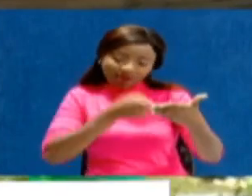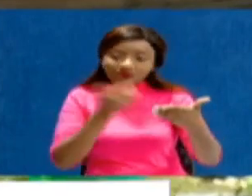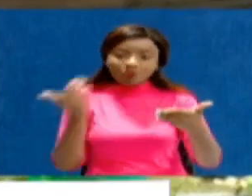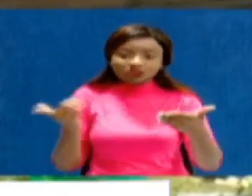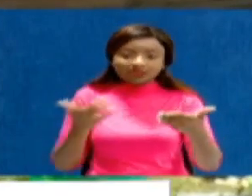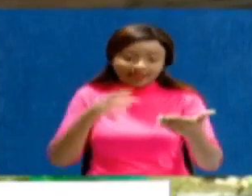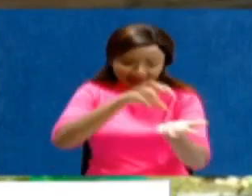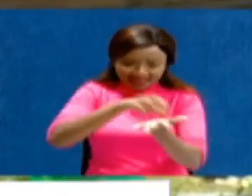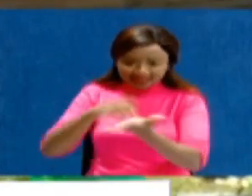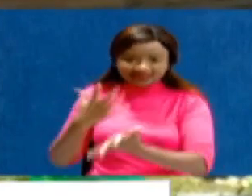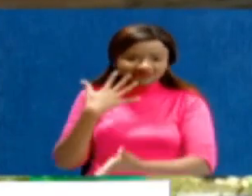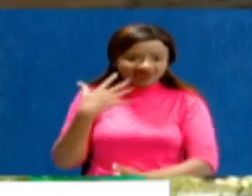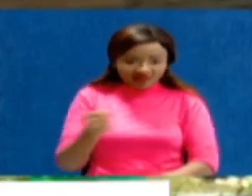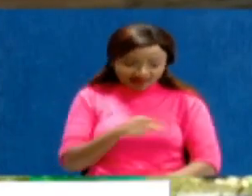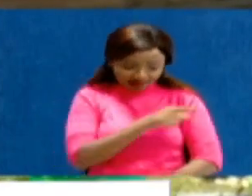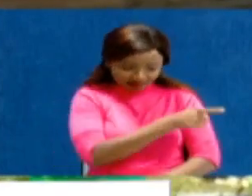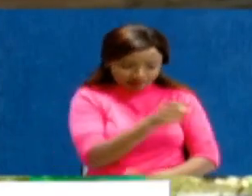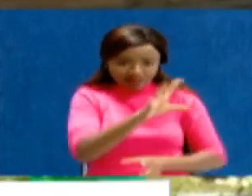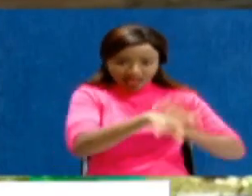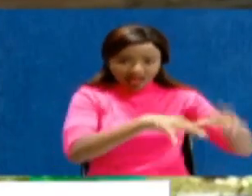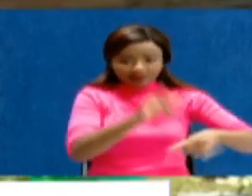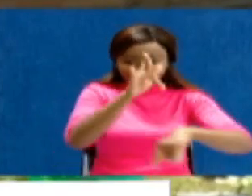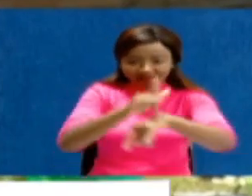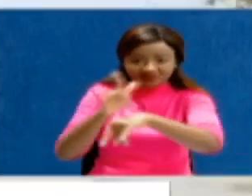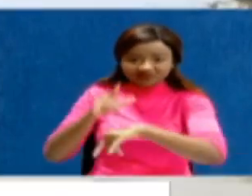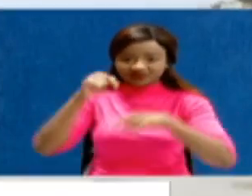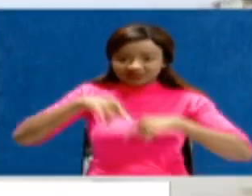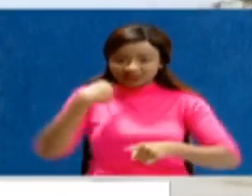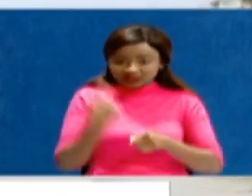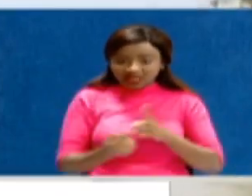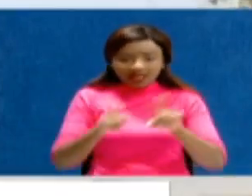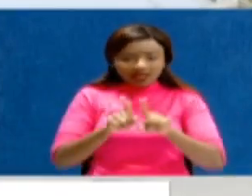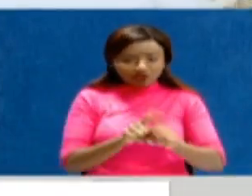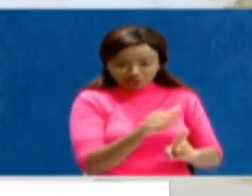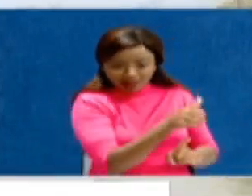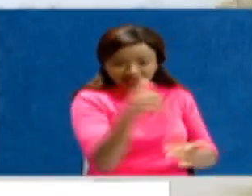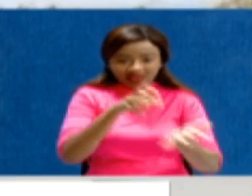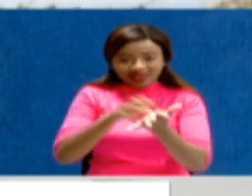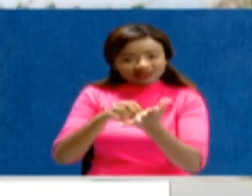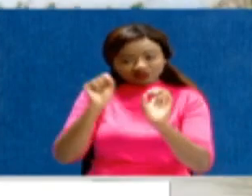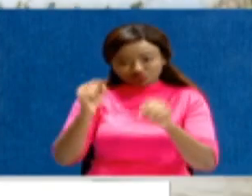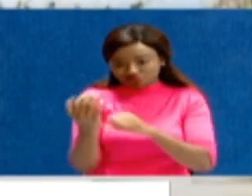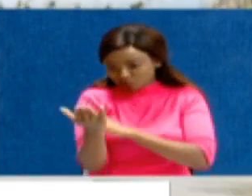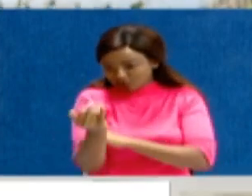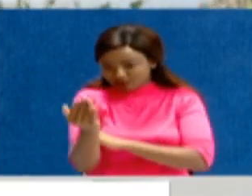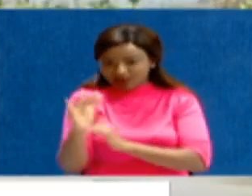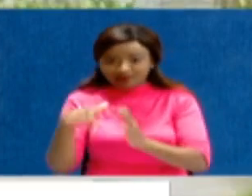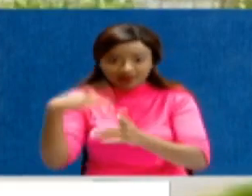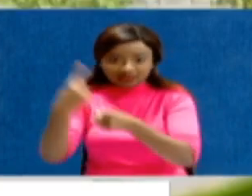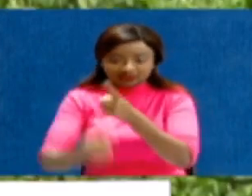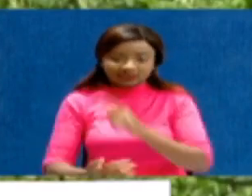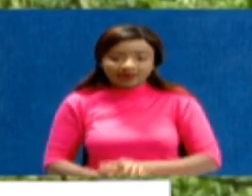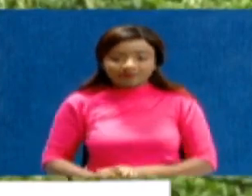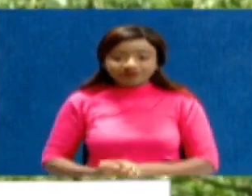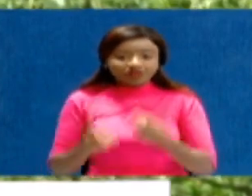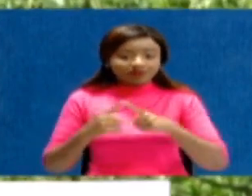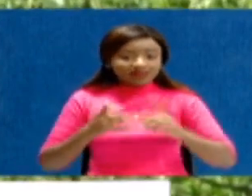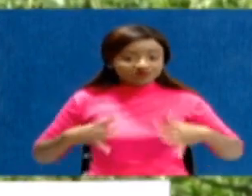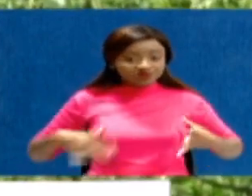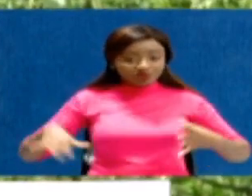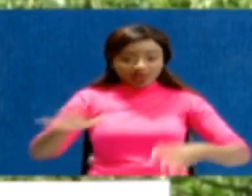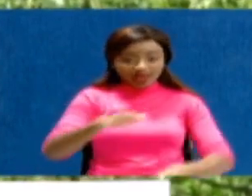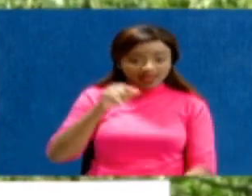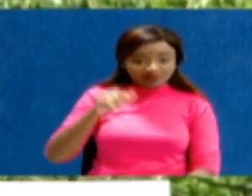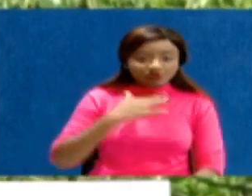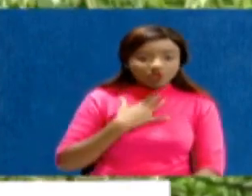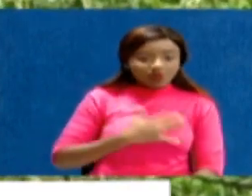visa 500 vya uvamizi vimeripotiwa mwaka huu, huku visa zaidi vikitarajiwa mwakani. Wakazi hapa hata hivyo wanaitaka